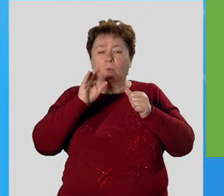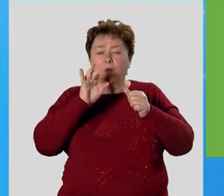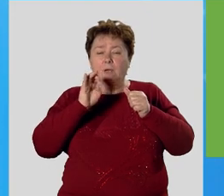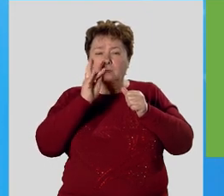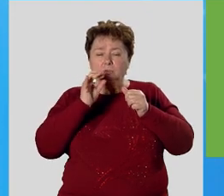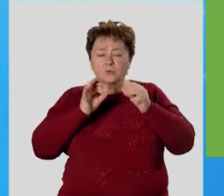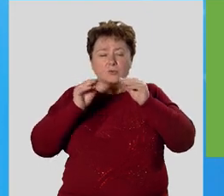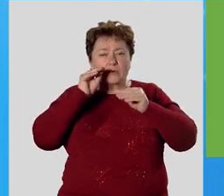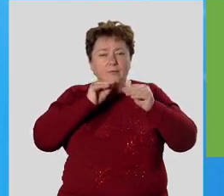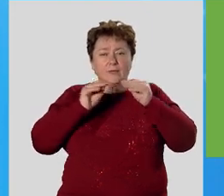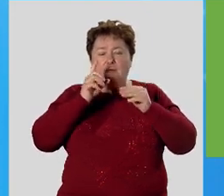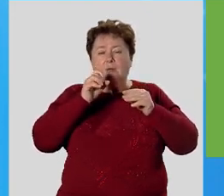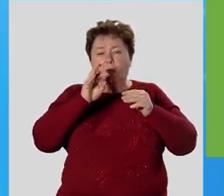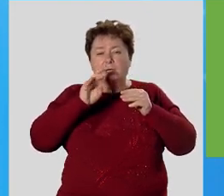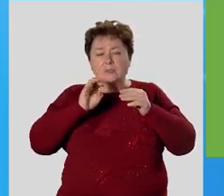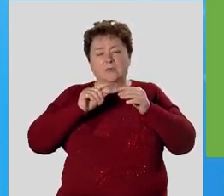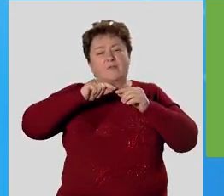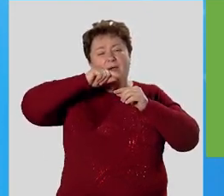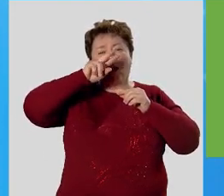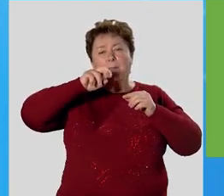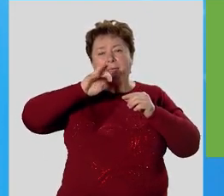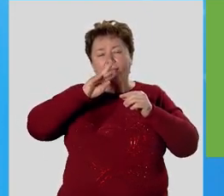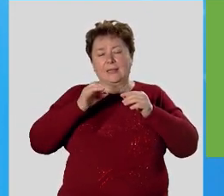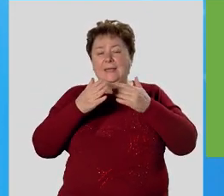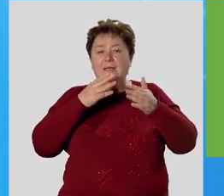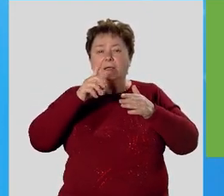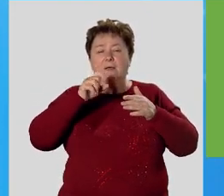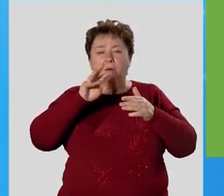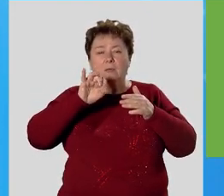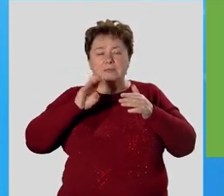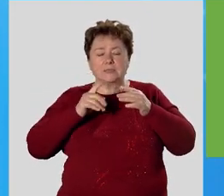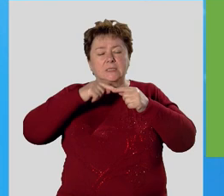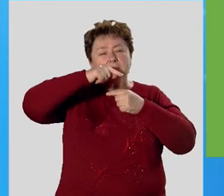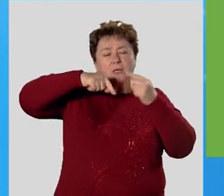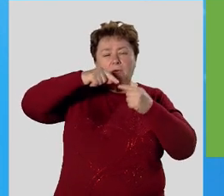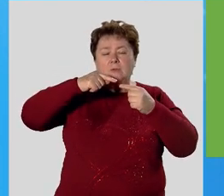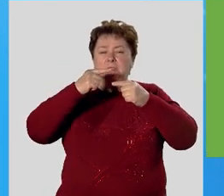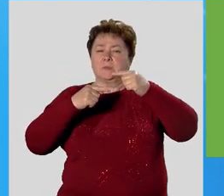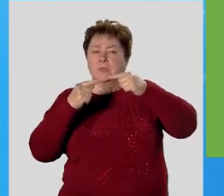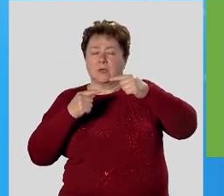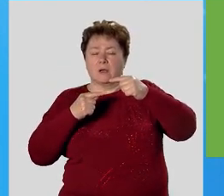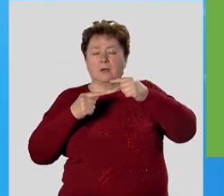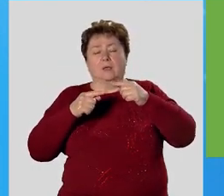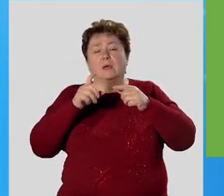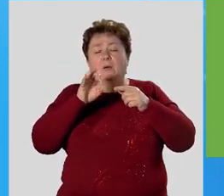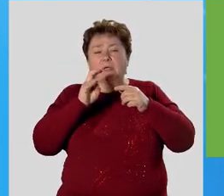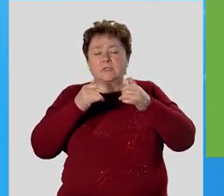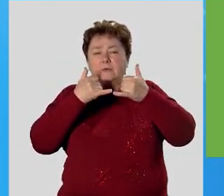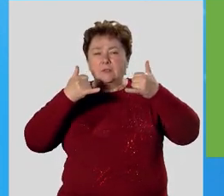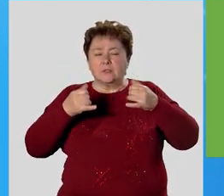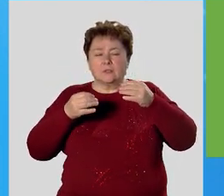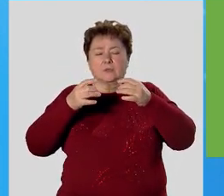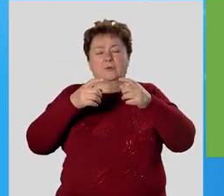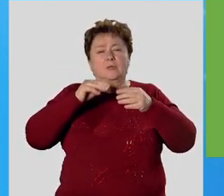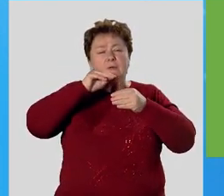Нуклеосомы формируют хроматиновые петли, или хроматин. Закручиваясь в спираль, хроматиновые нити